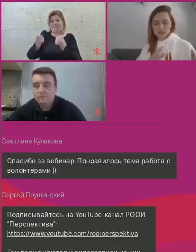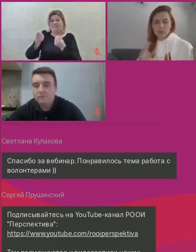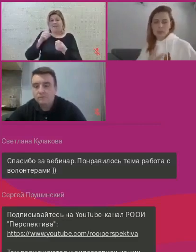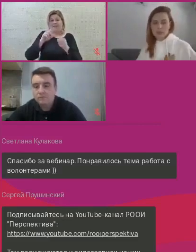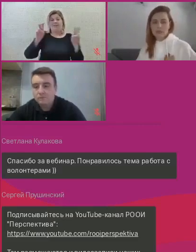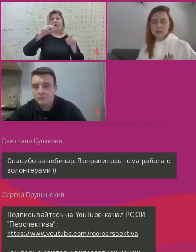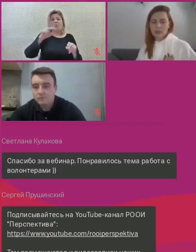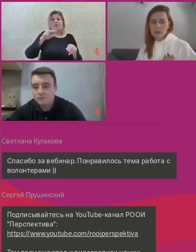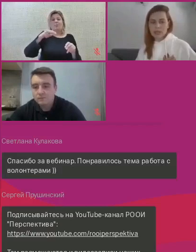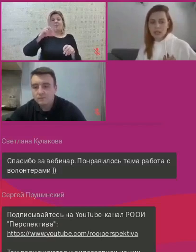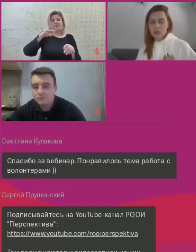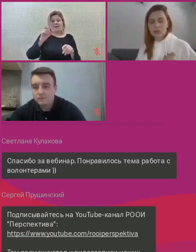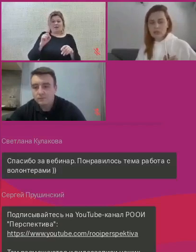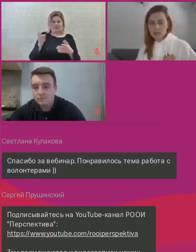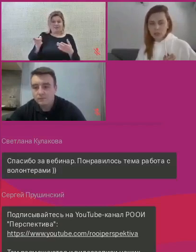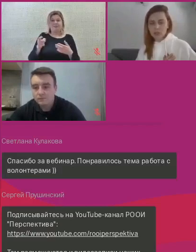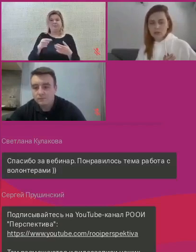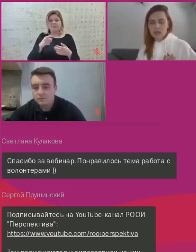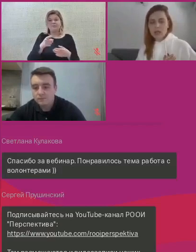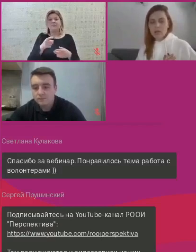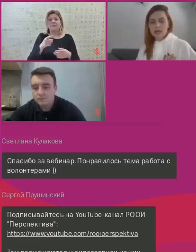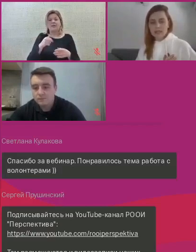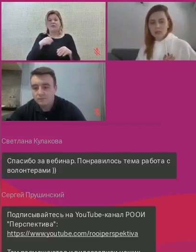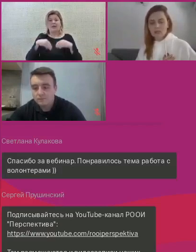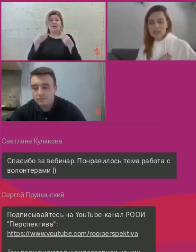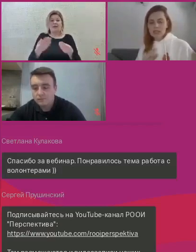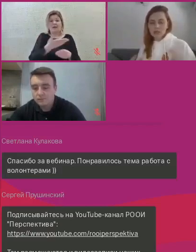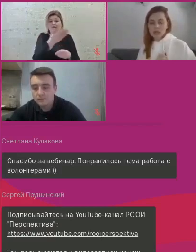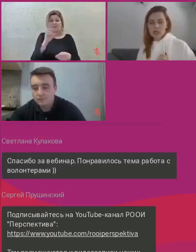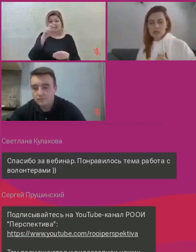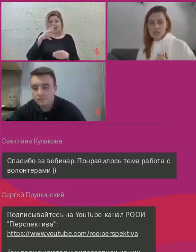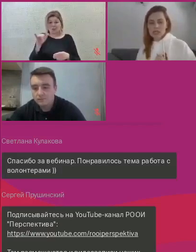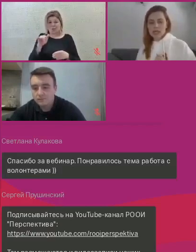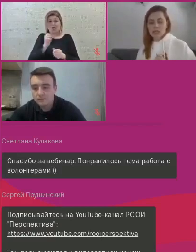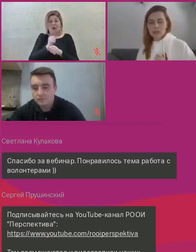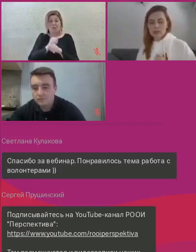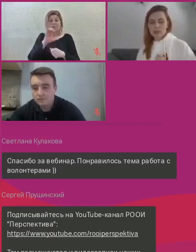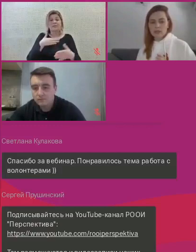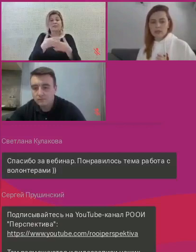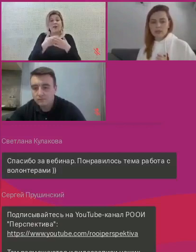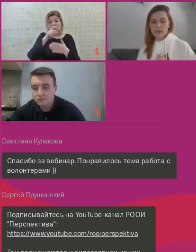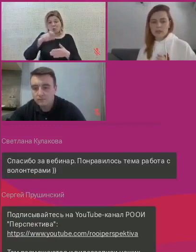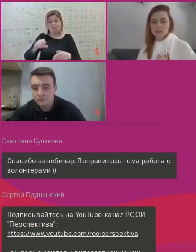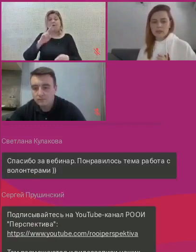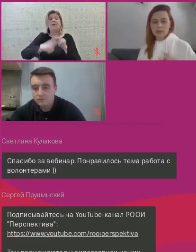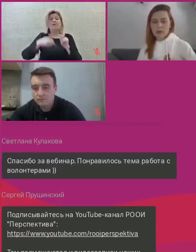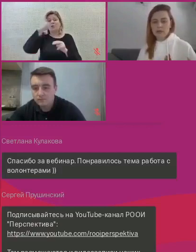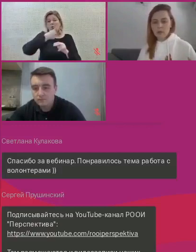мы по вот этой схеме, которую я вам дала, работаем и с волонтерами, поэтому в конце года каждого у нас анализ по ним, и